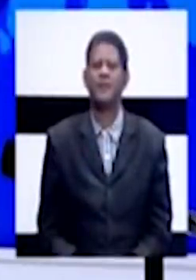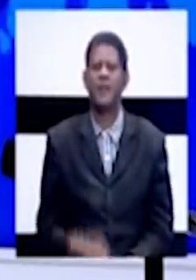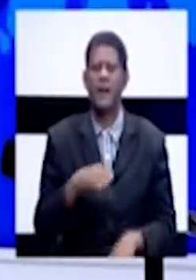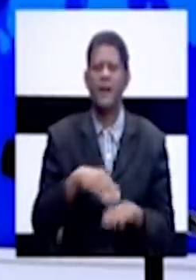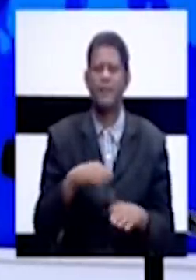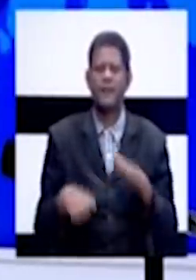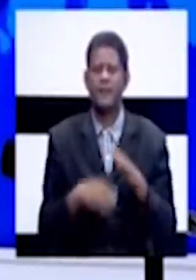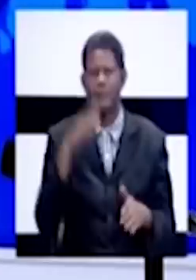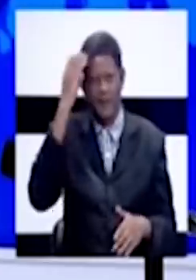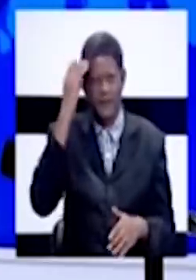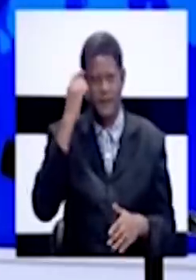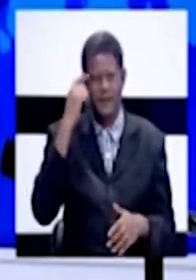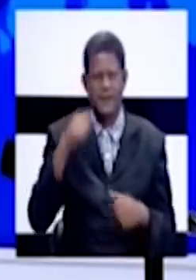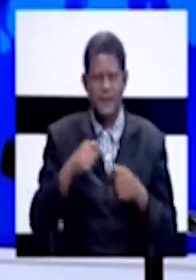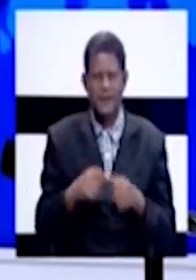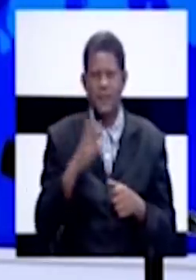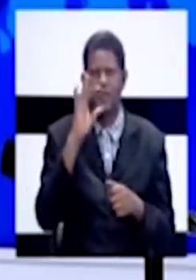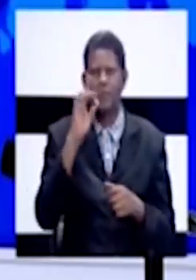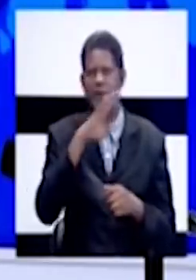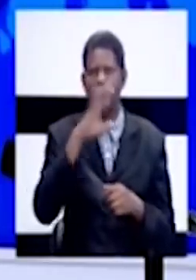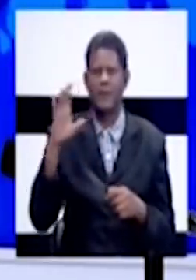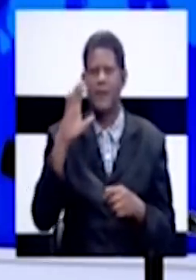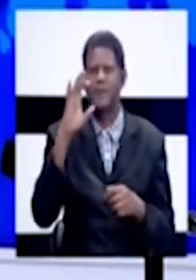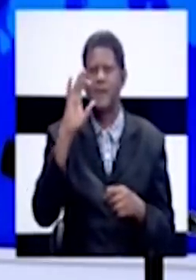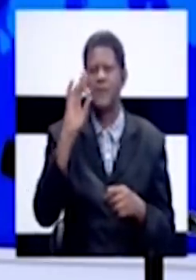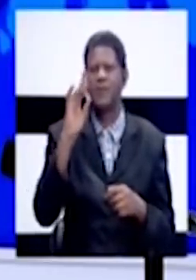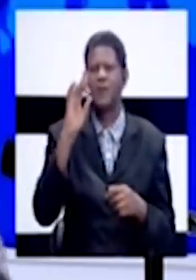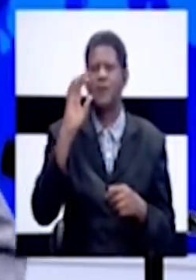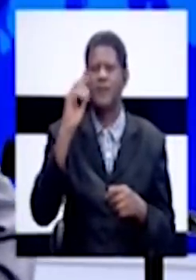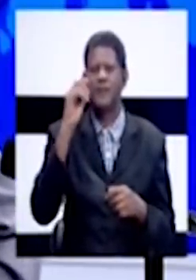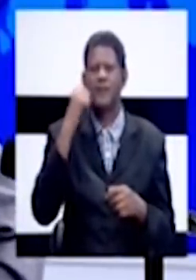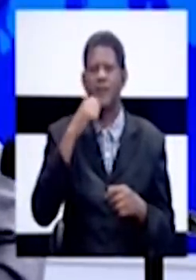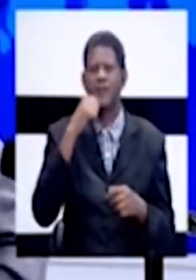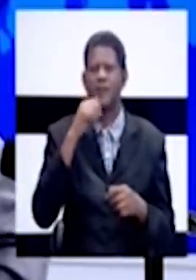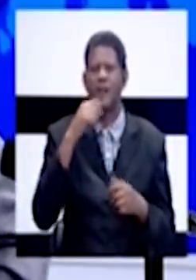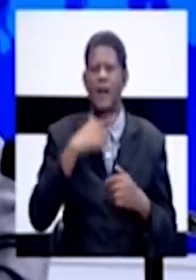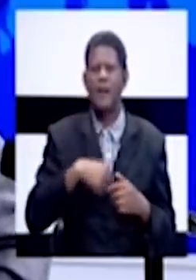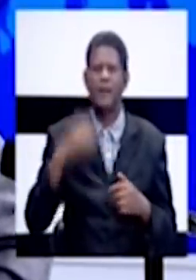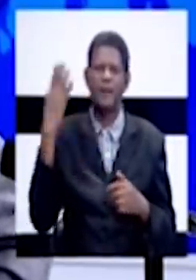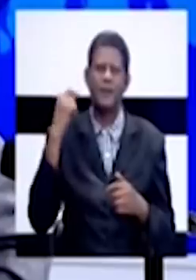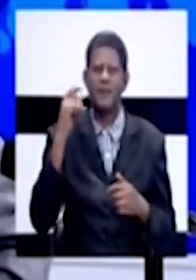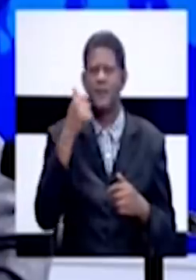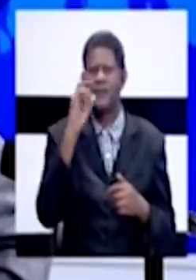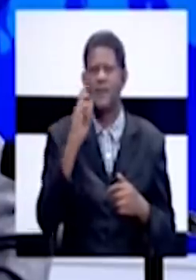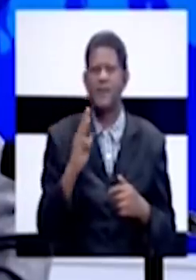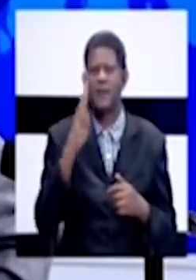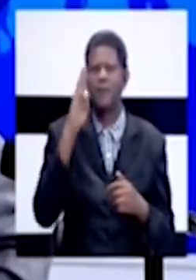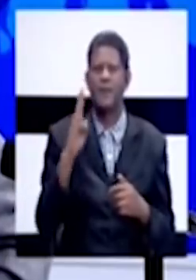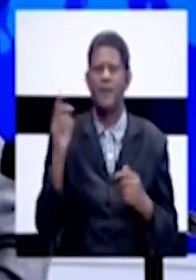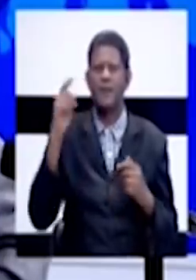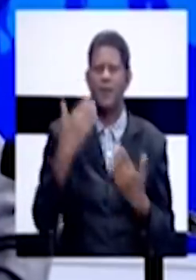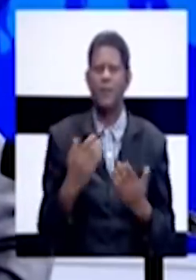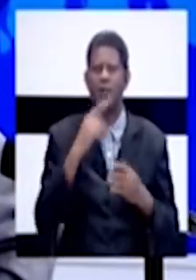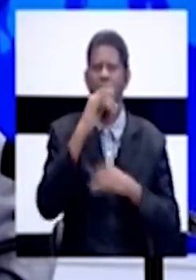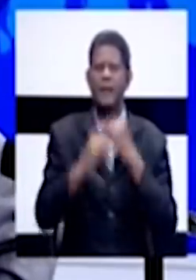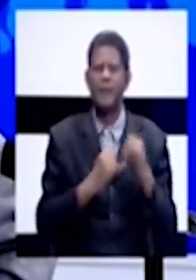ኣብ ትሕቲ መንግስቲ ትግራይ ፀንሓ 858 ደቂ ኣንስትዮ ኣባላት ነበር እዚ ሰሜን ሎሚ ንዓለም